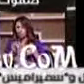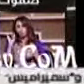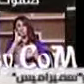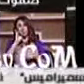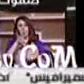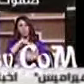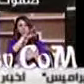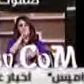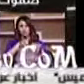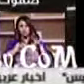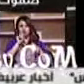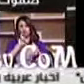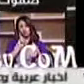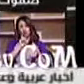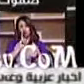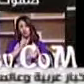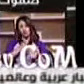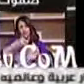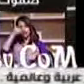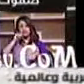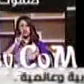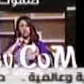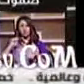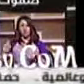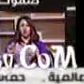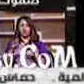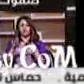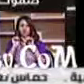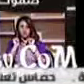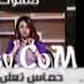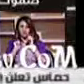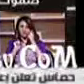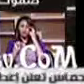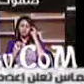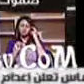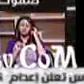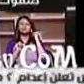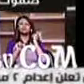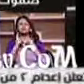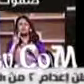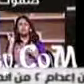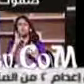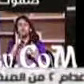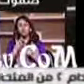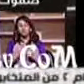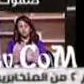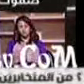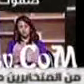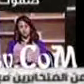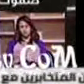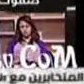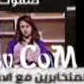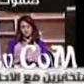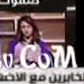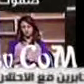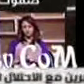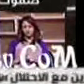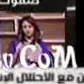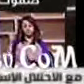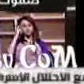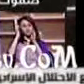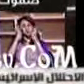وجهه نظرنا عموما اني يعني ندعى يعني هذه المحافظه لرجل له في مجال السياحه وله في